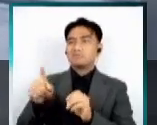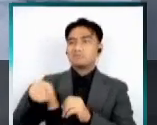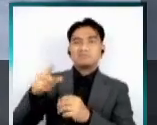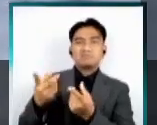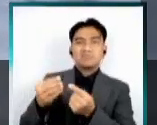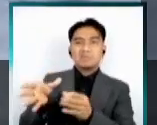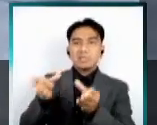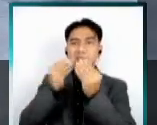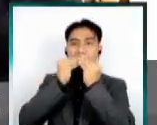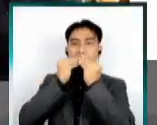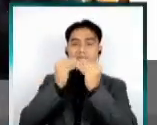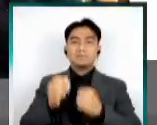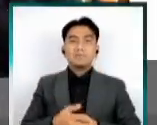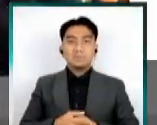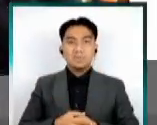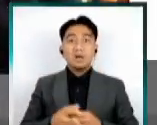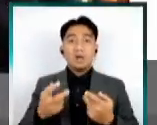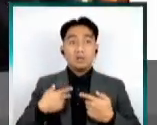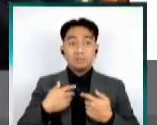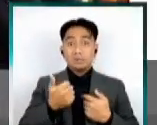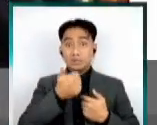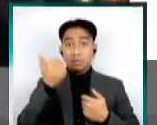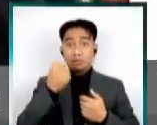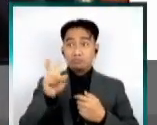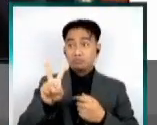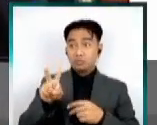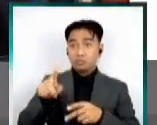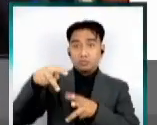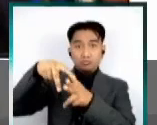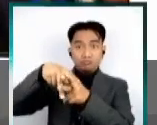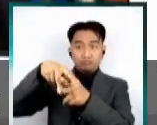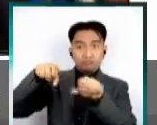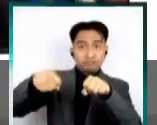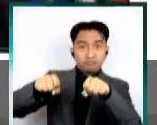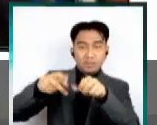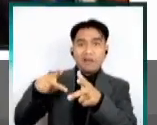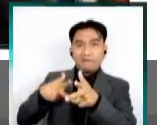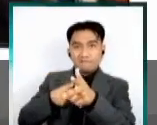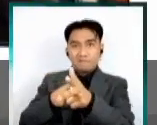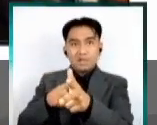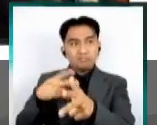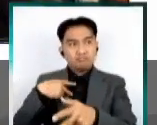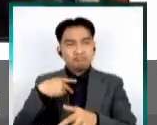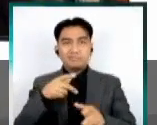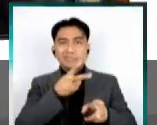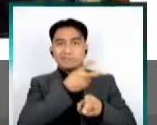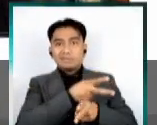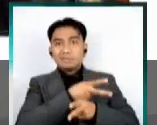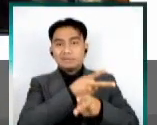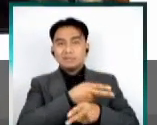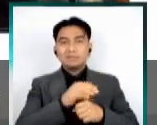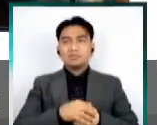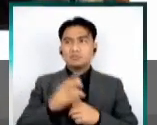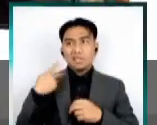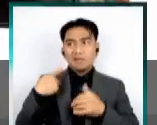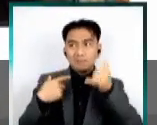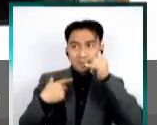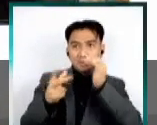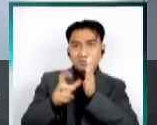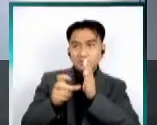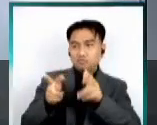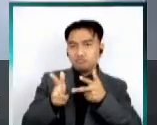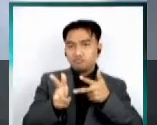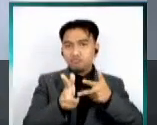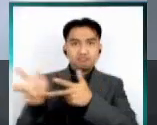nilang nagsilbi umanong lookout ang pinaghahanap pa. Nakuhanan din silang nagmamadaling umalis matapos ang